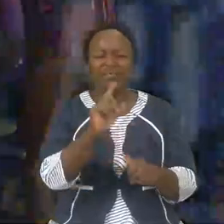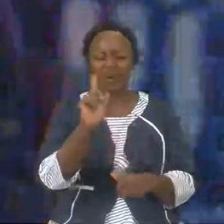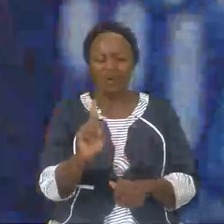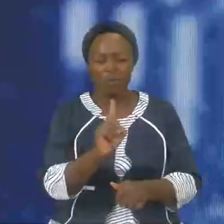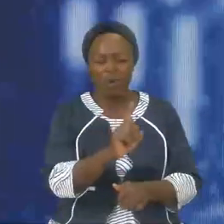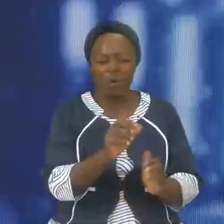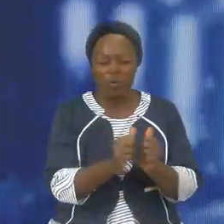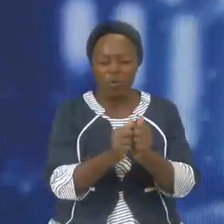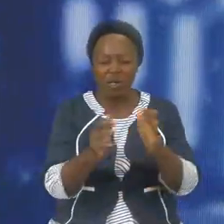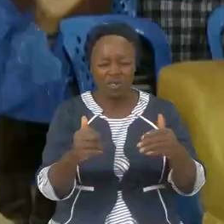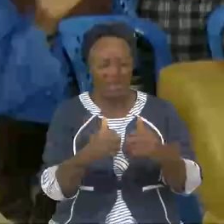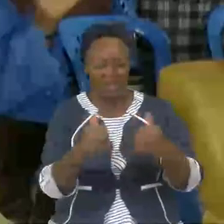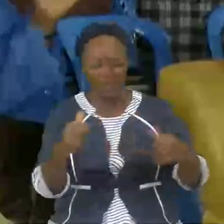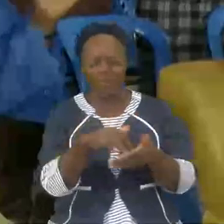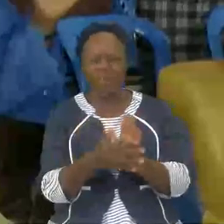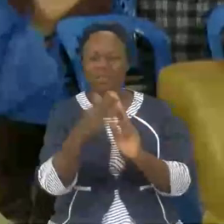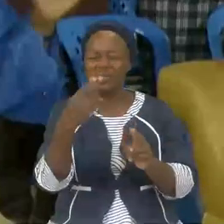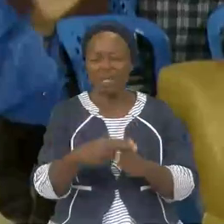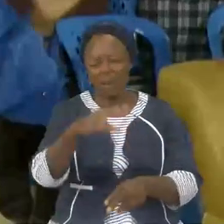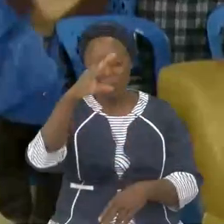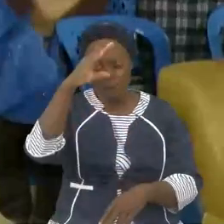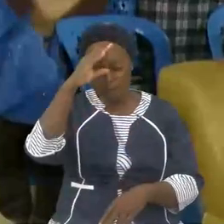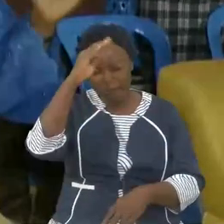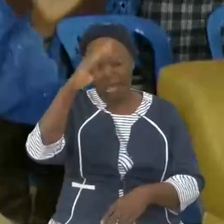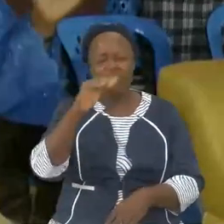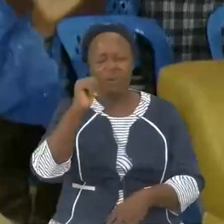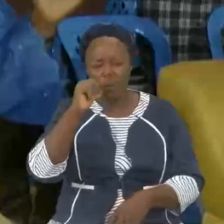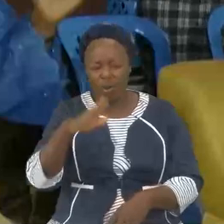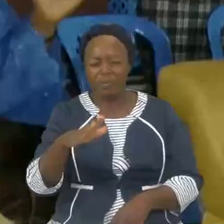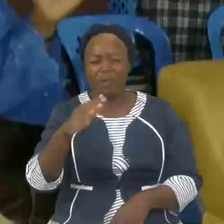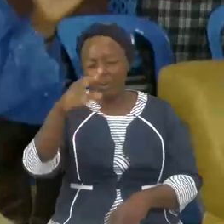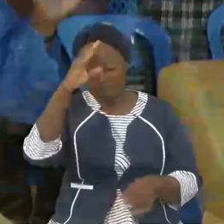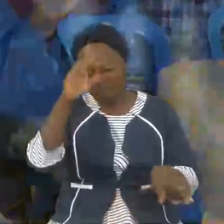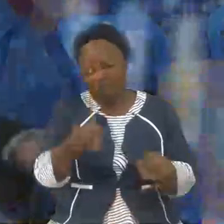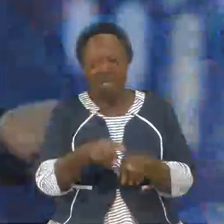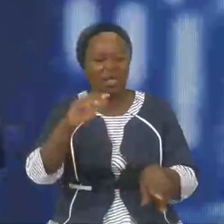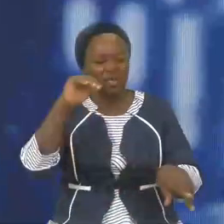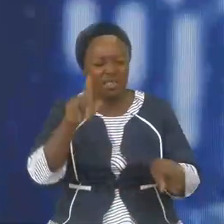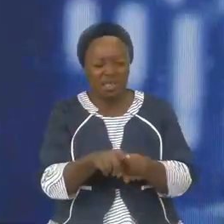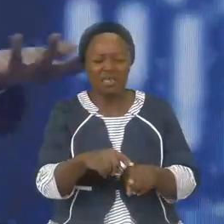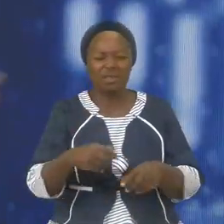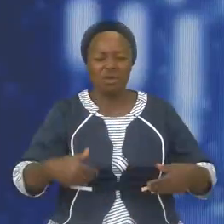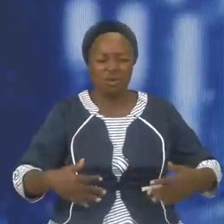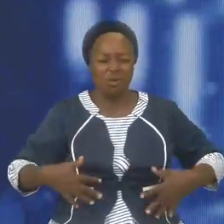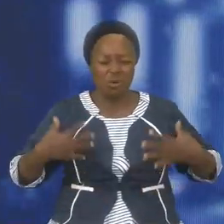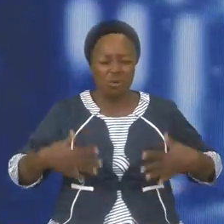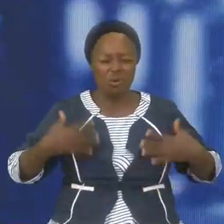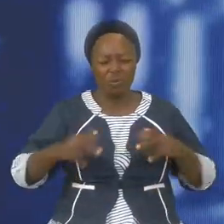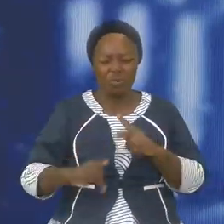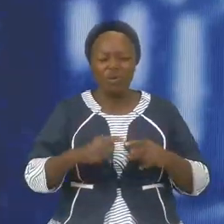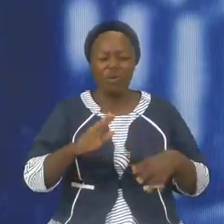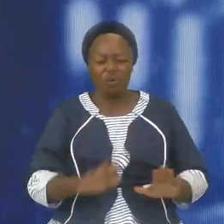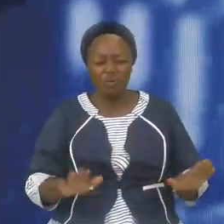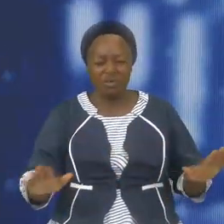Bénis tout le monde sans exception, les hommes, les femmes, les frères, les sœurs, les